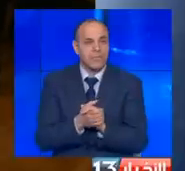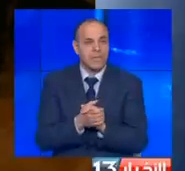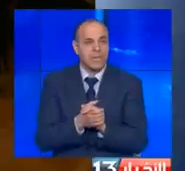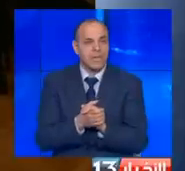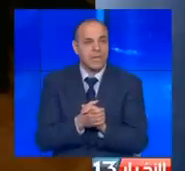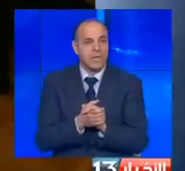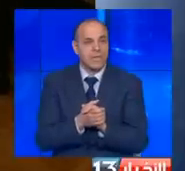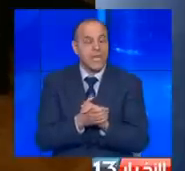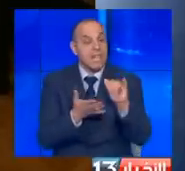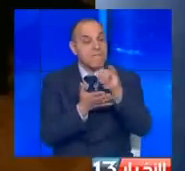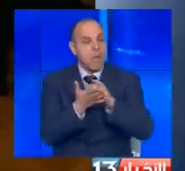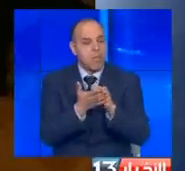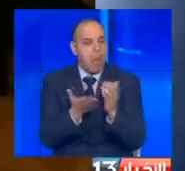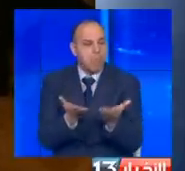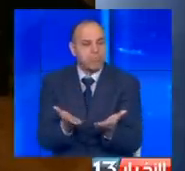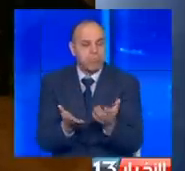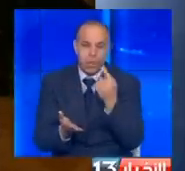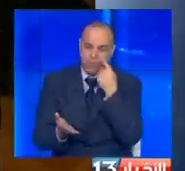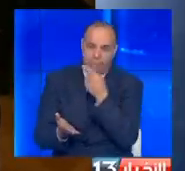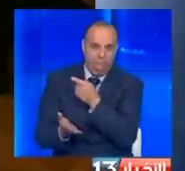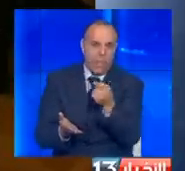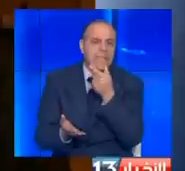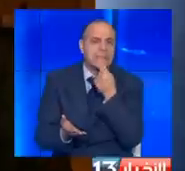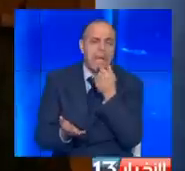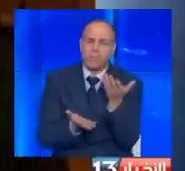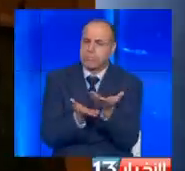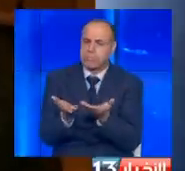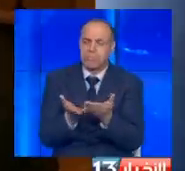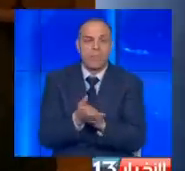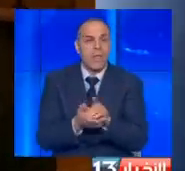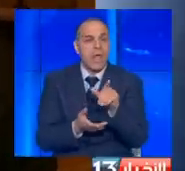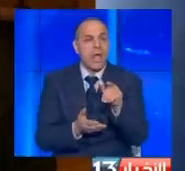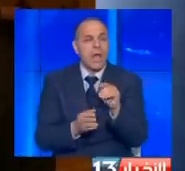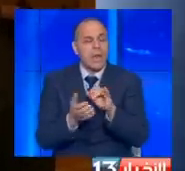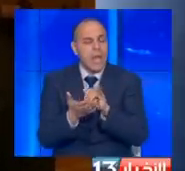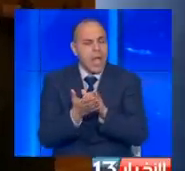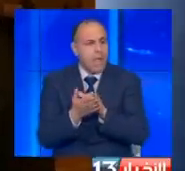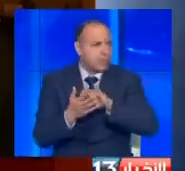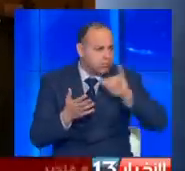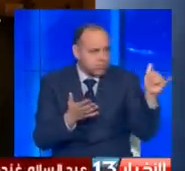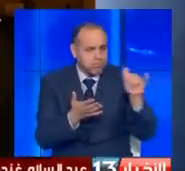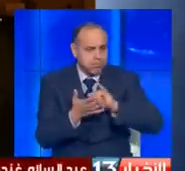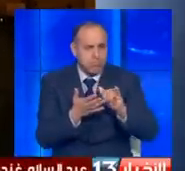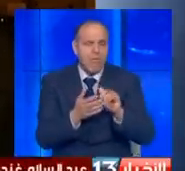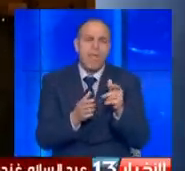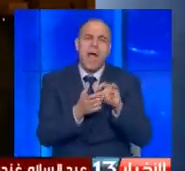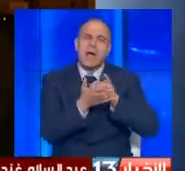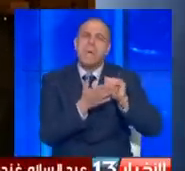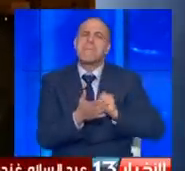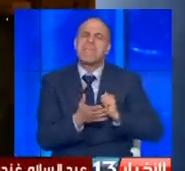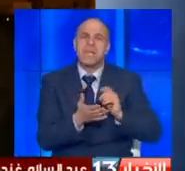مجال المطر اين وجدنا كل التسهيلات لو كانوا نطور الخط يعني الاشرطه يعني